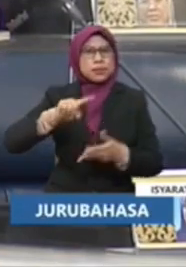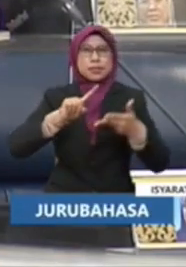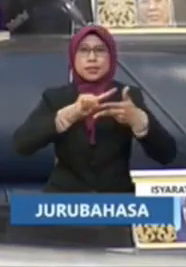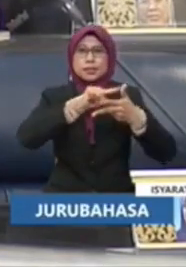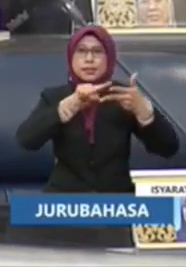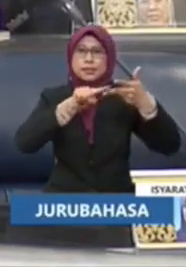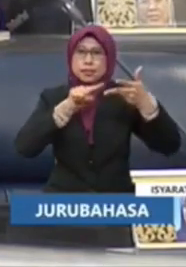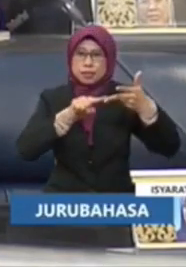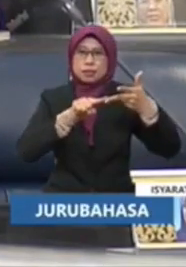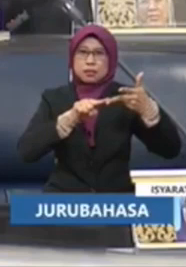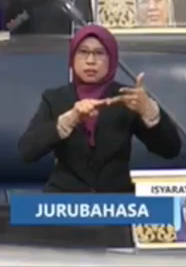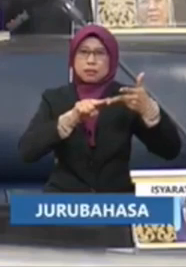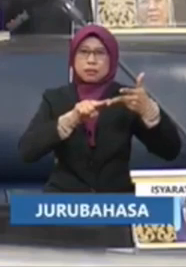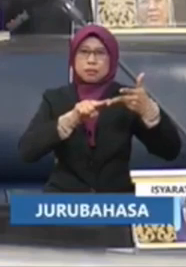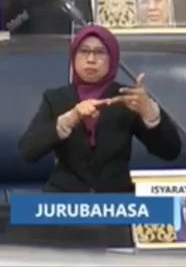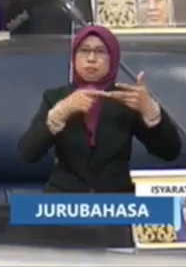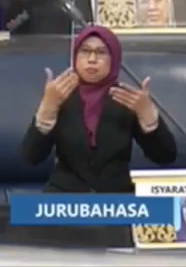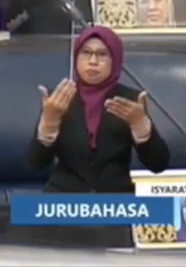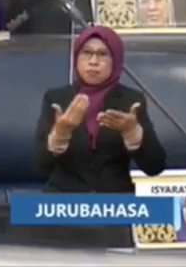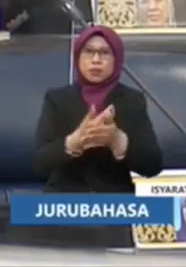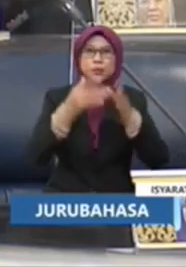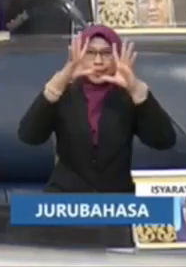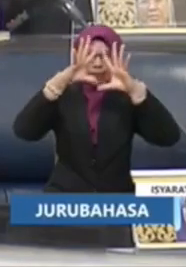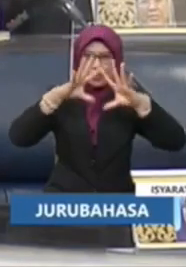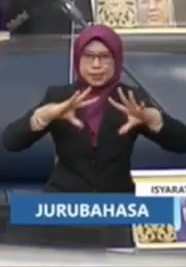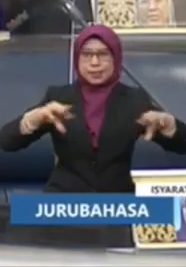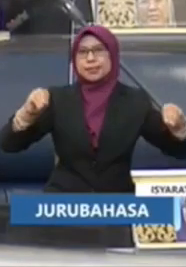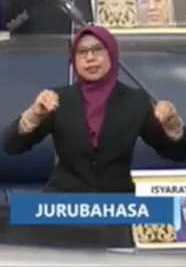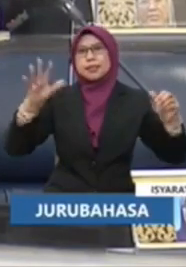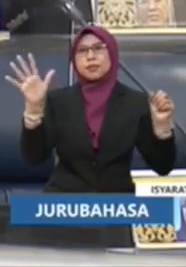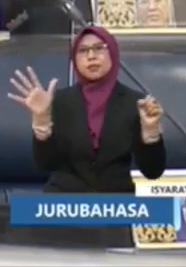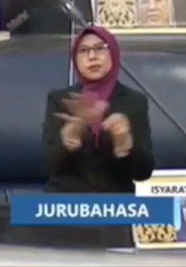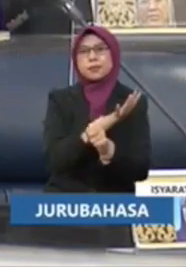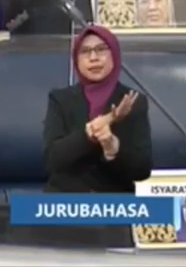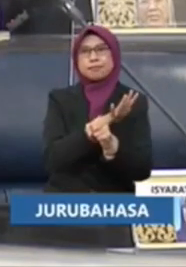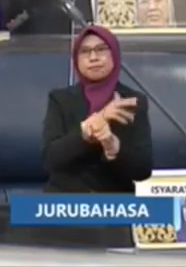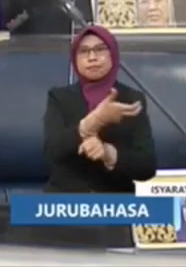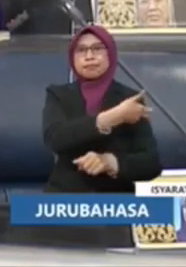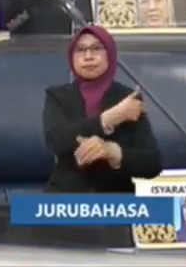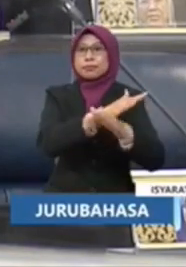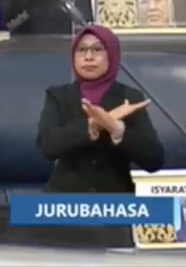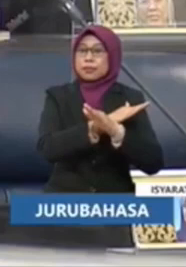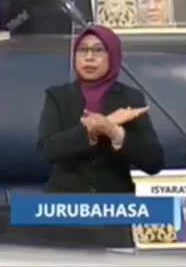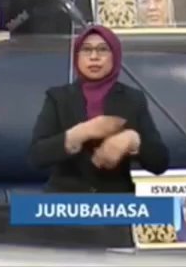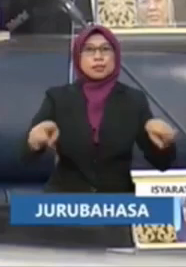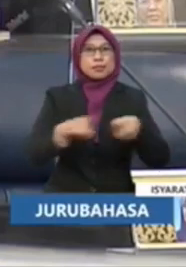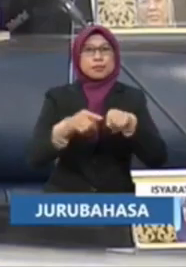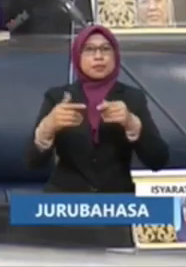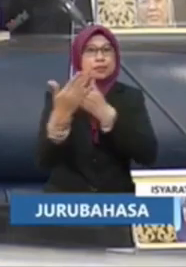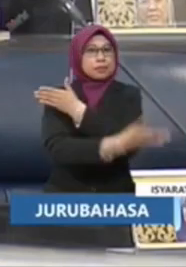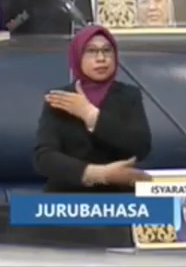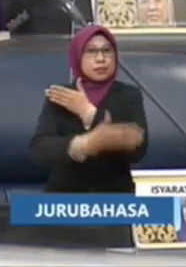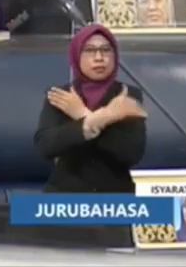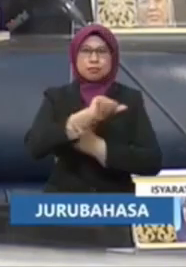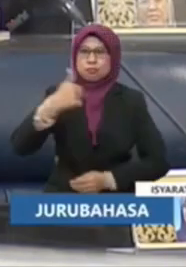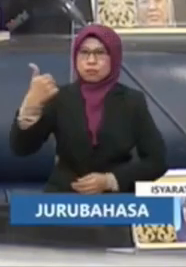baru dimasukkan sudah selesaikan divaksin seperti negara lain yang